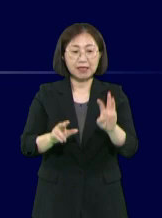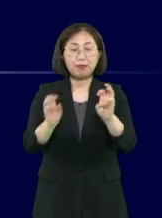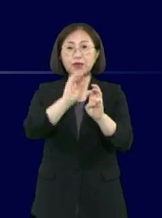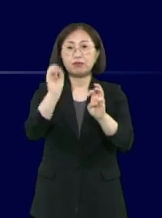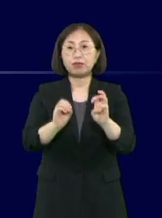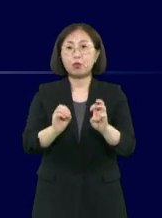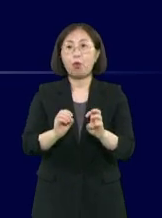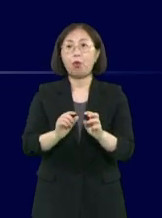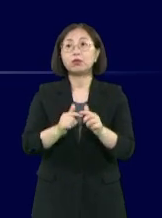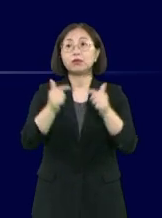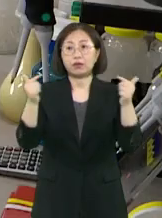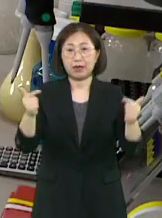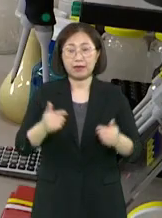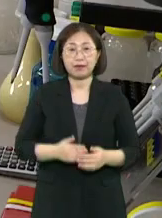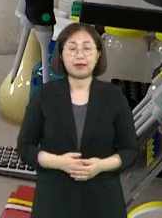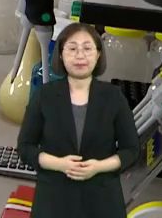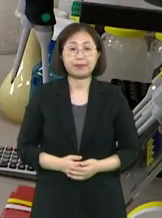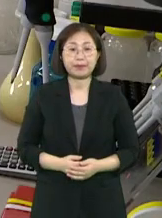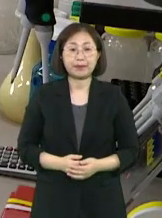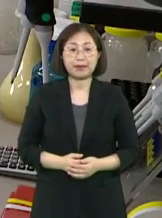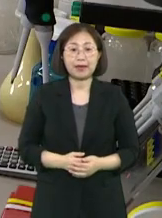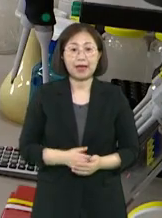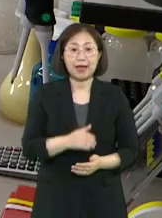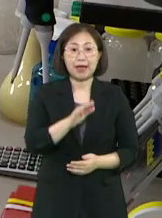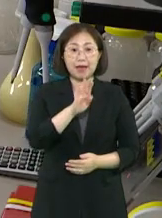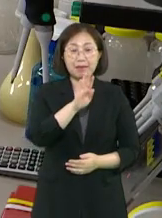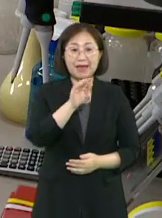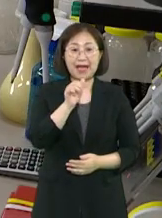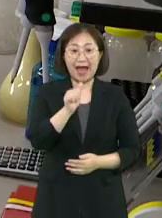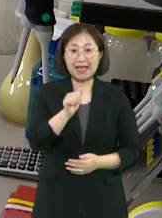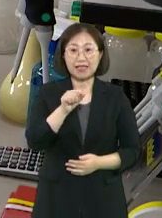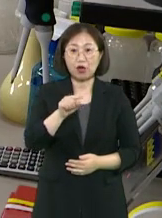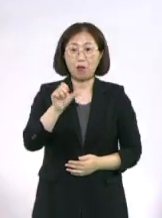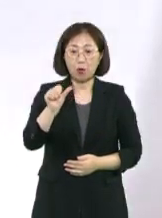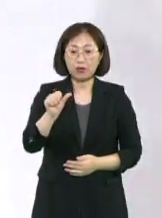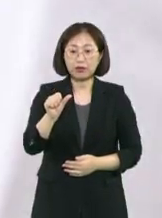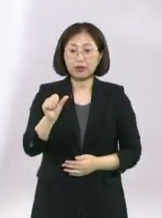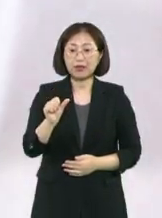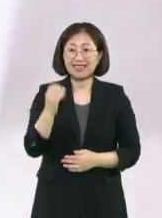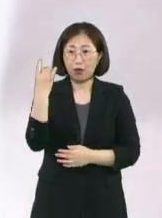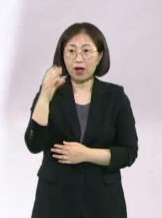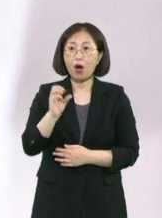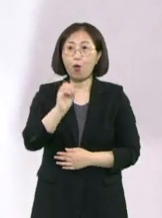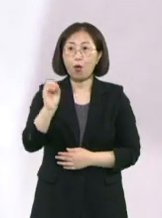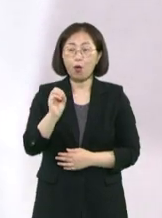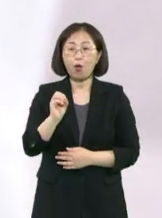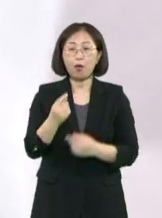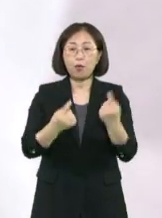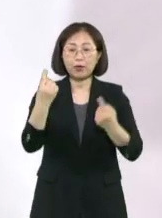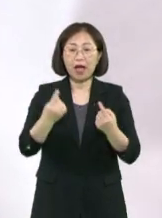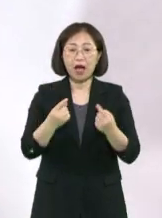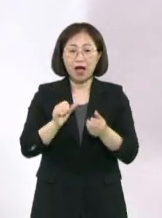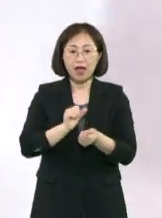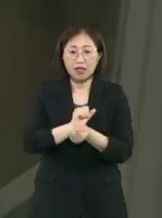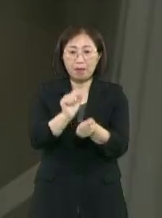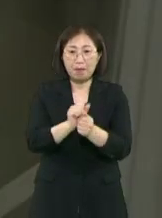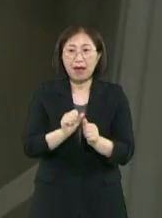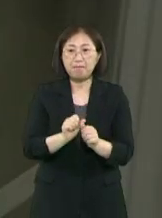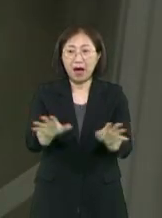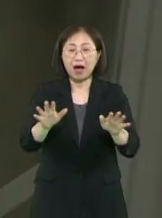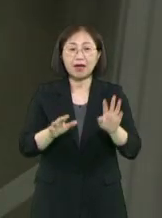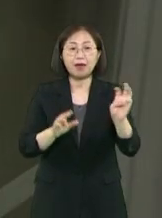30%에 육박하고 있습니다. BA.5는 기존 오미크론보다 전파 속도가 30% 이상